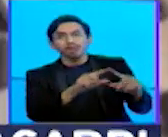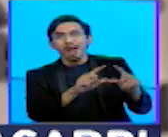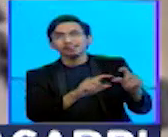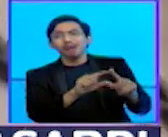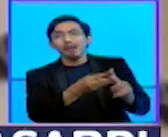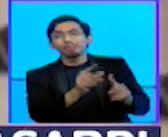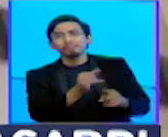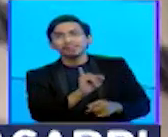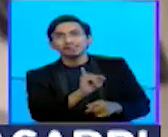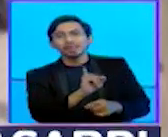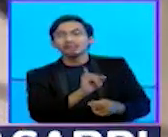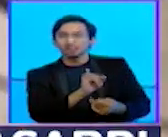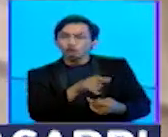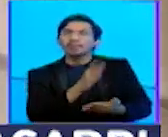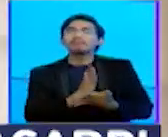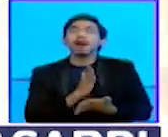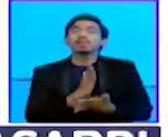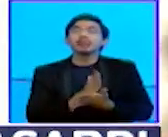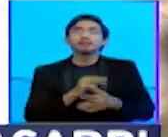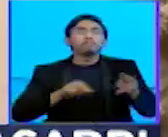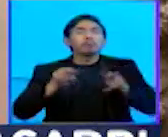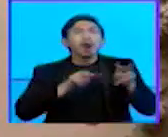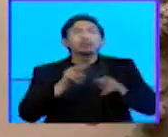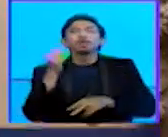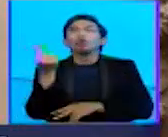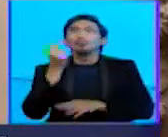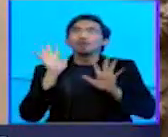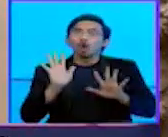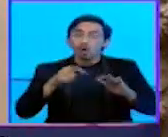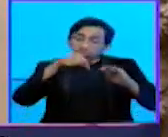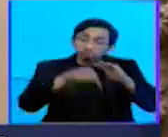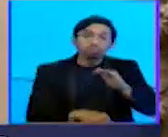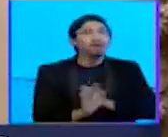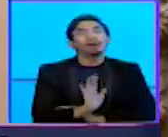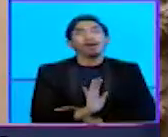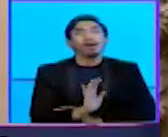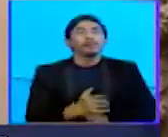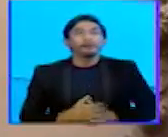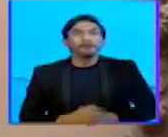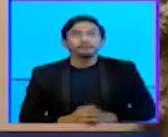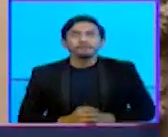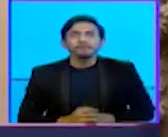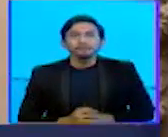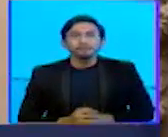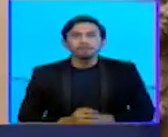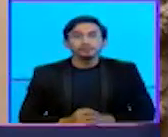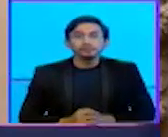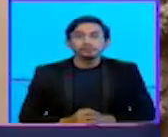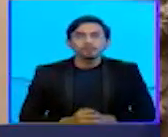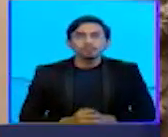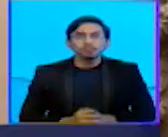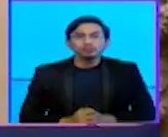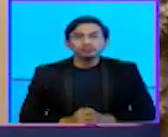bisa melakukan pengawasan secara umum. Seharusnya demikian ya, karena seluruh pelaku